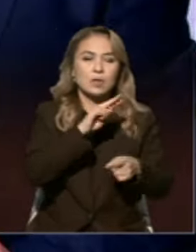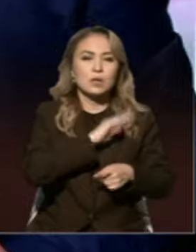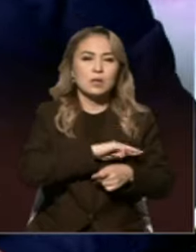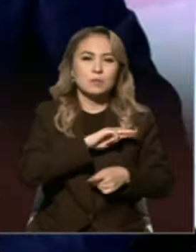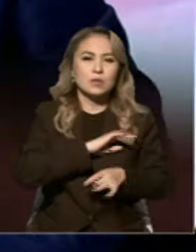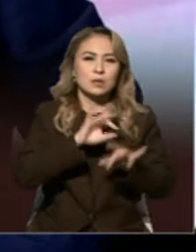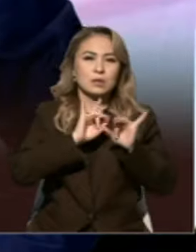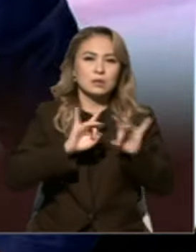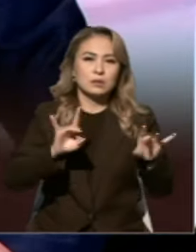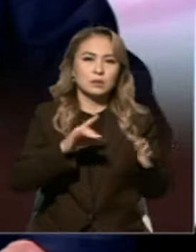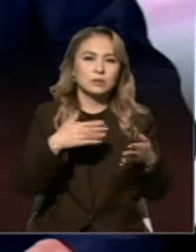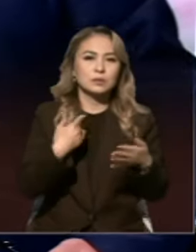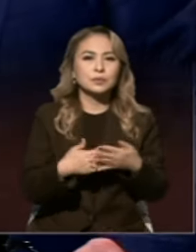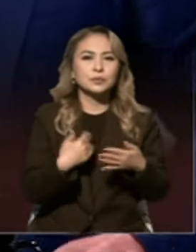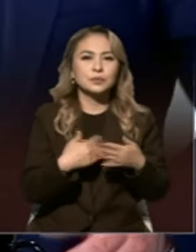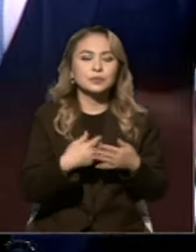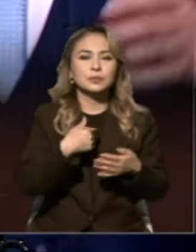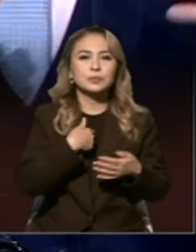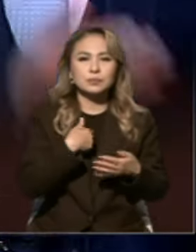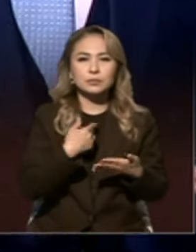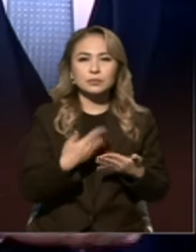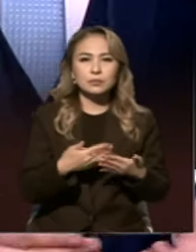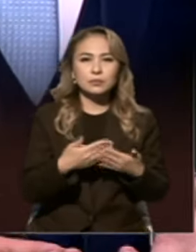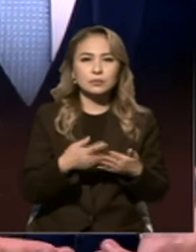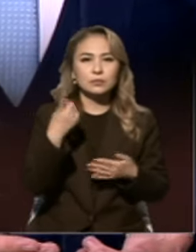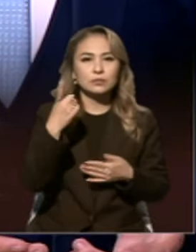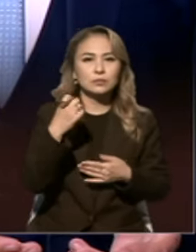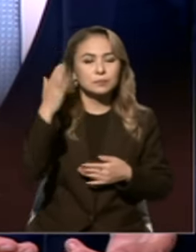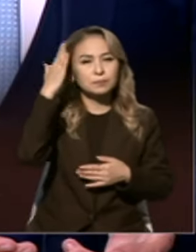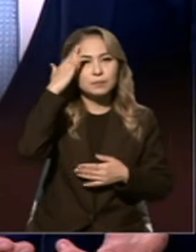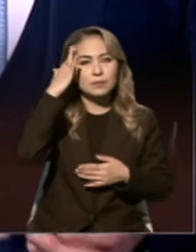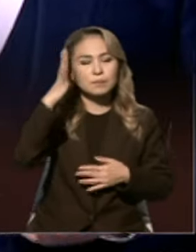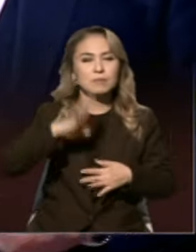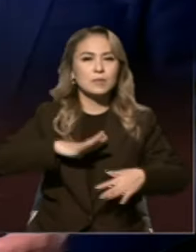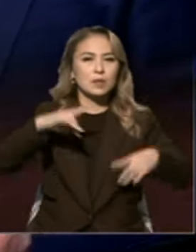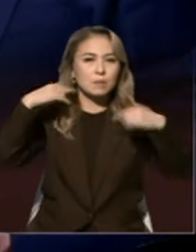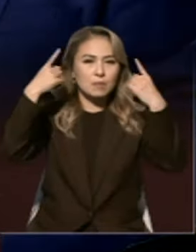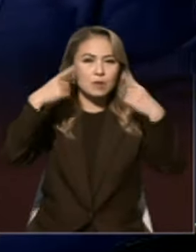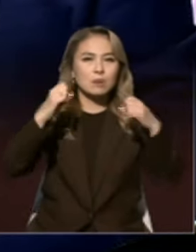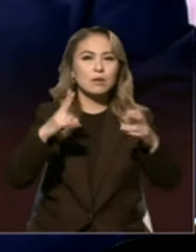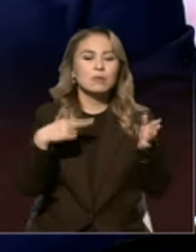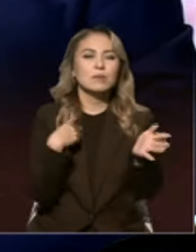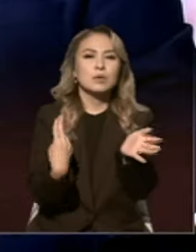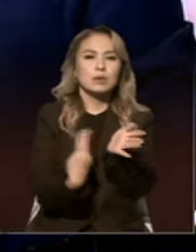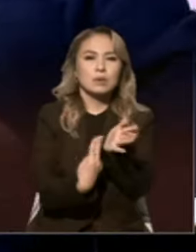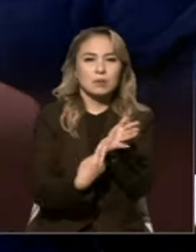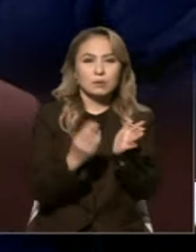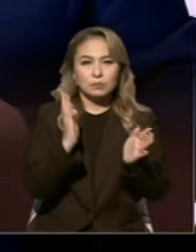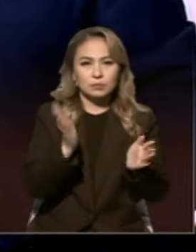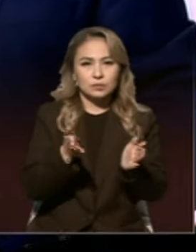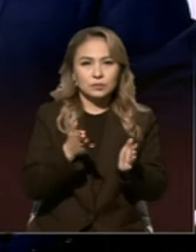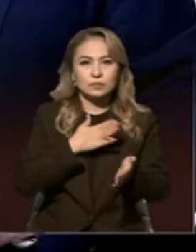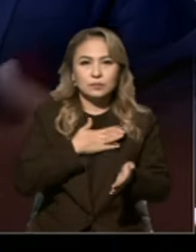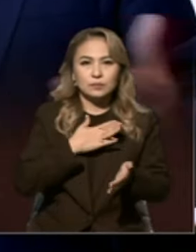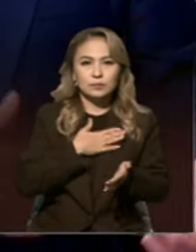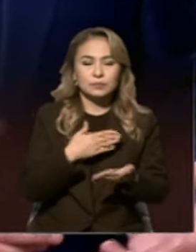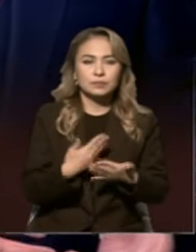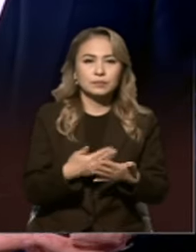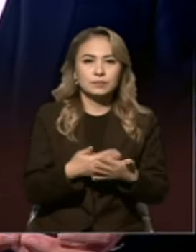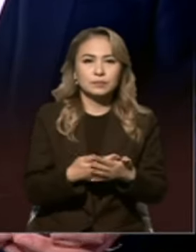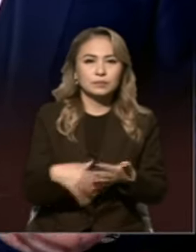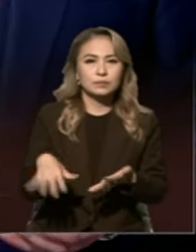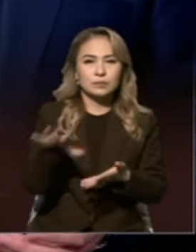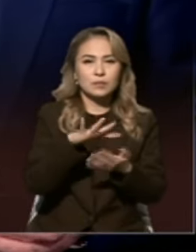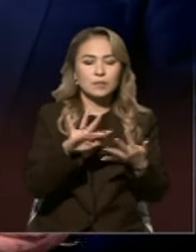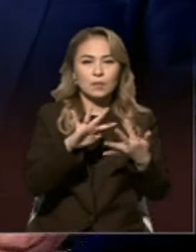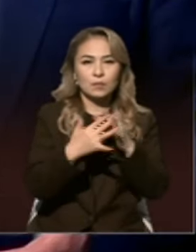жатыр. Жаңағыдай айтады да, менің 100 бас қойым болды дейді. Мен қалай дәлелдеймін дейді да, бірақ менде де енді біз енді бәріміз